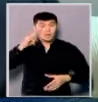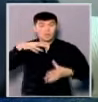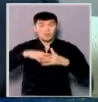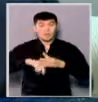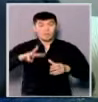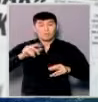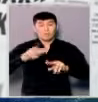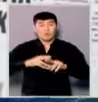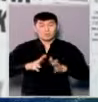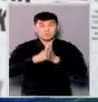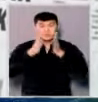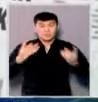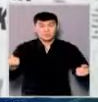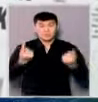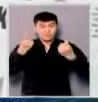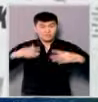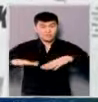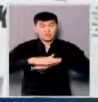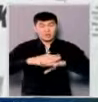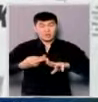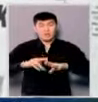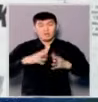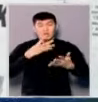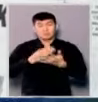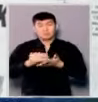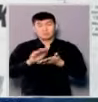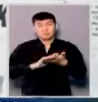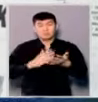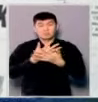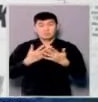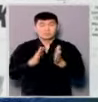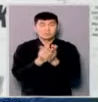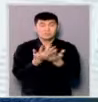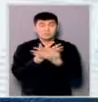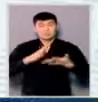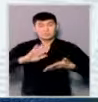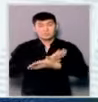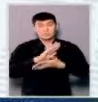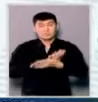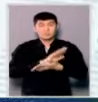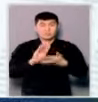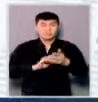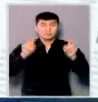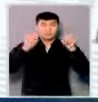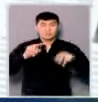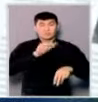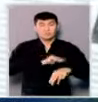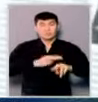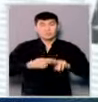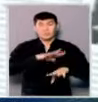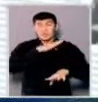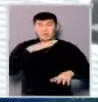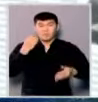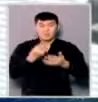Муфтаха Диярулы широко известно в народе. Он опубликовал тысячи статей и сотни исследовательских работ в сфере науки. Немало